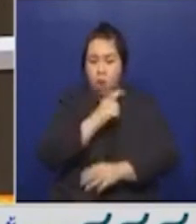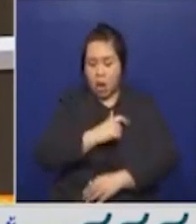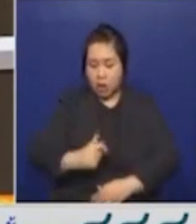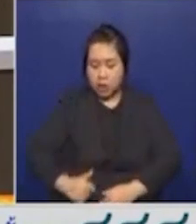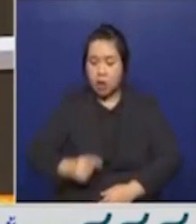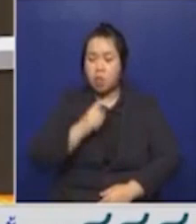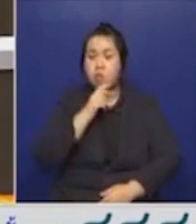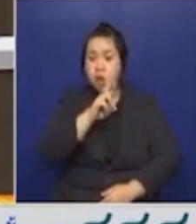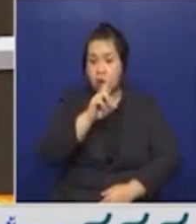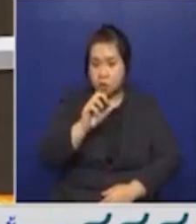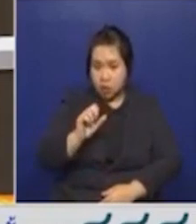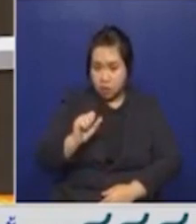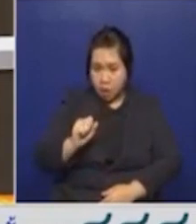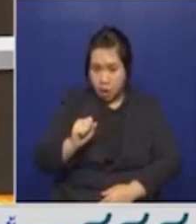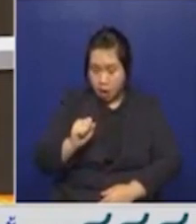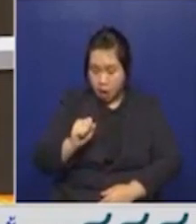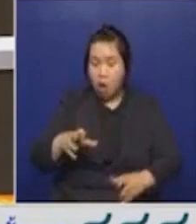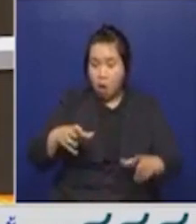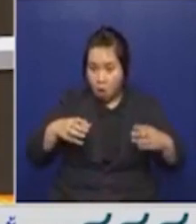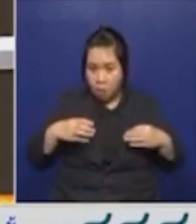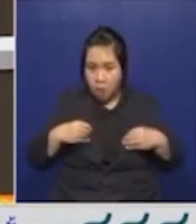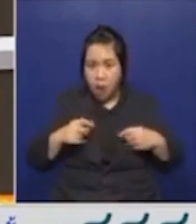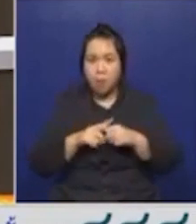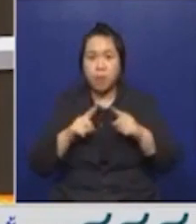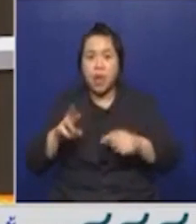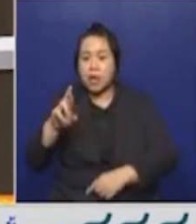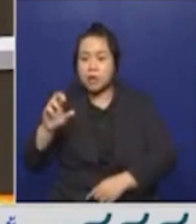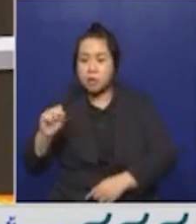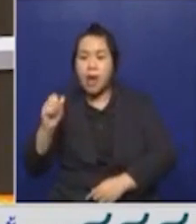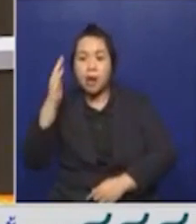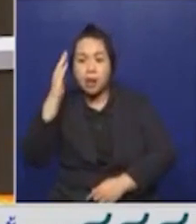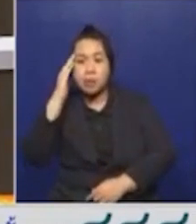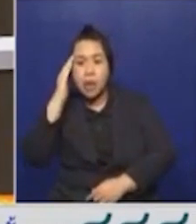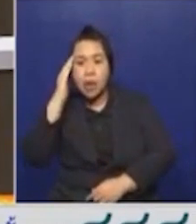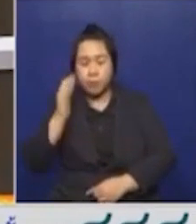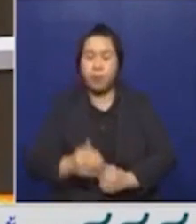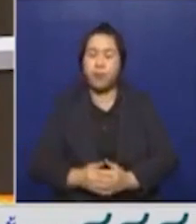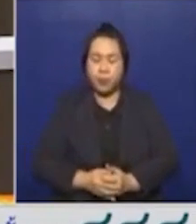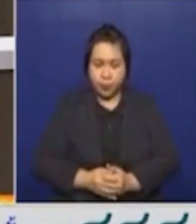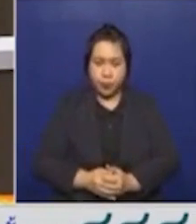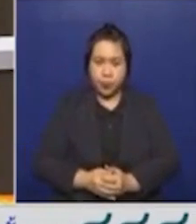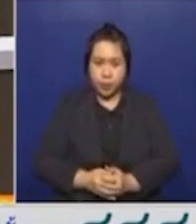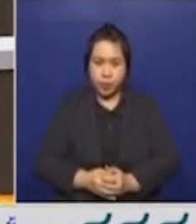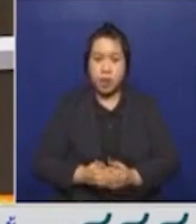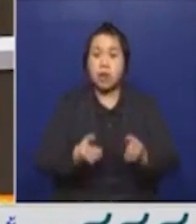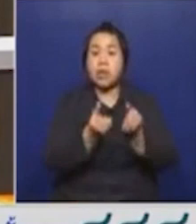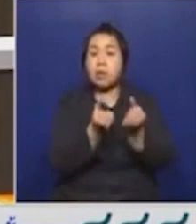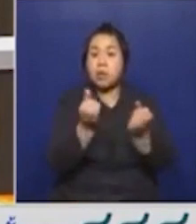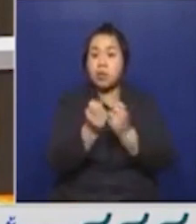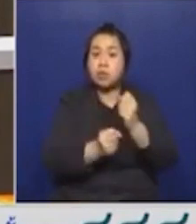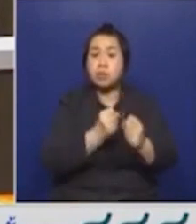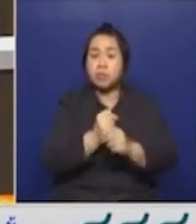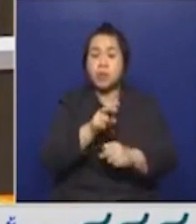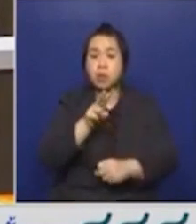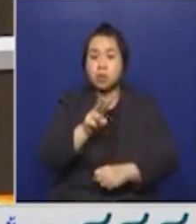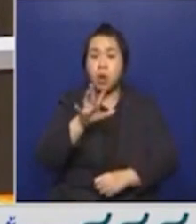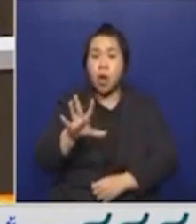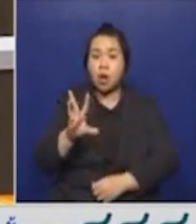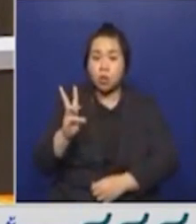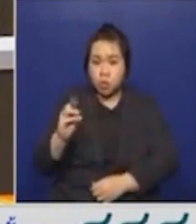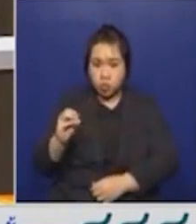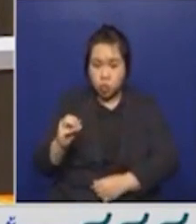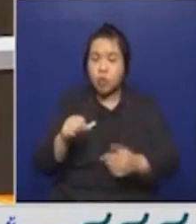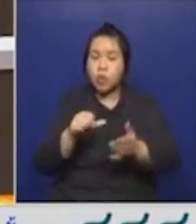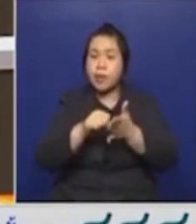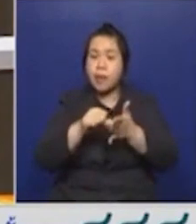รัฐสภาให้ความเห็นชอบเปลี่ยนเป็นให้รัฐสภารับทราบค่ะล่าสุดนะคะรัฐธรรมนูญปี 60ก็แก้ไข